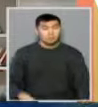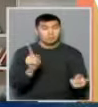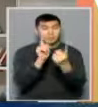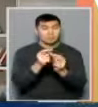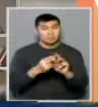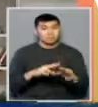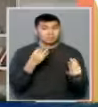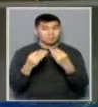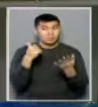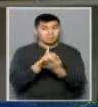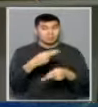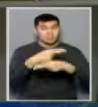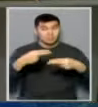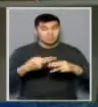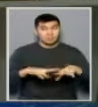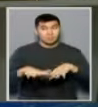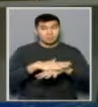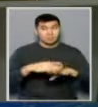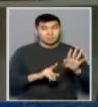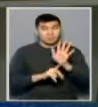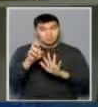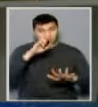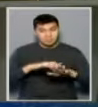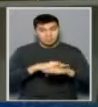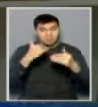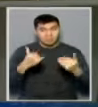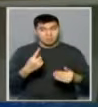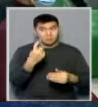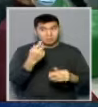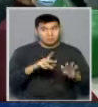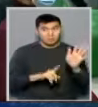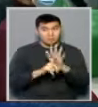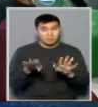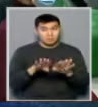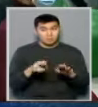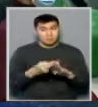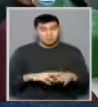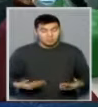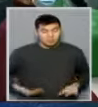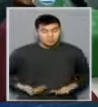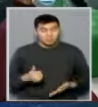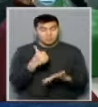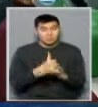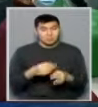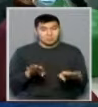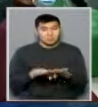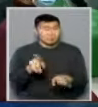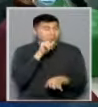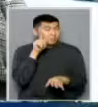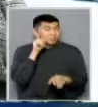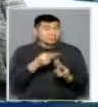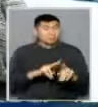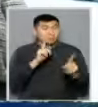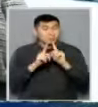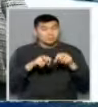Басқосуда қозғалған басты тақырып этносаралық ахуал. Елімізде бүгінде жүзден аса ұлттар мен ұлыстар тұрады. Олардың басым көпшілігі жастар.